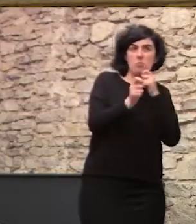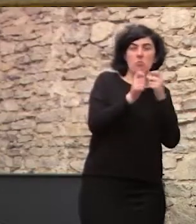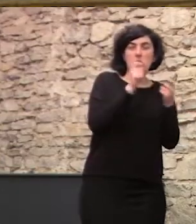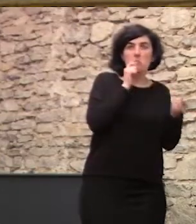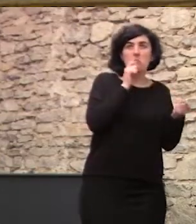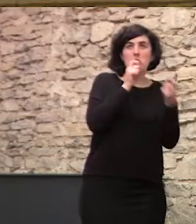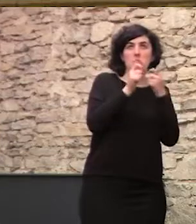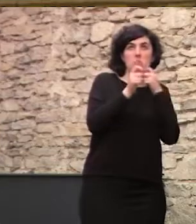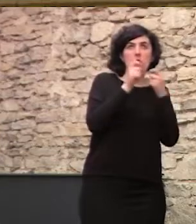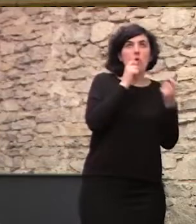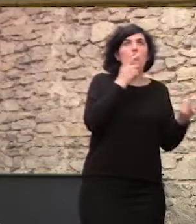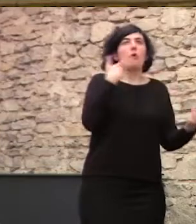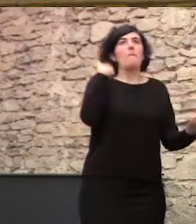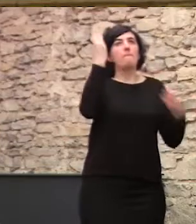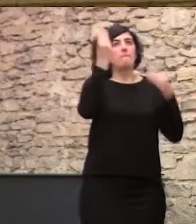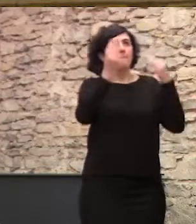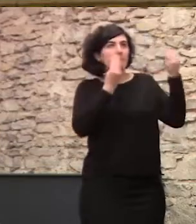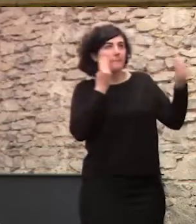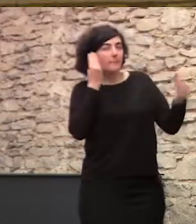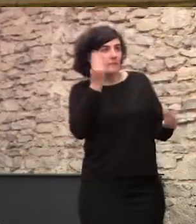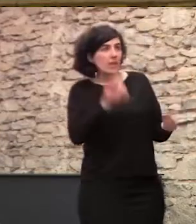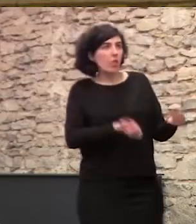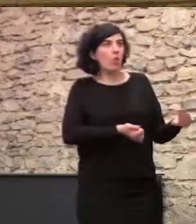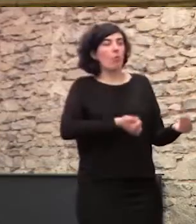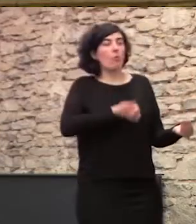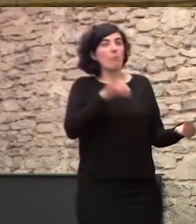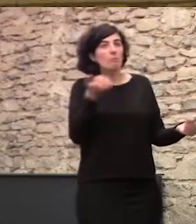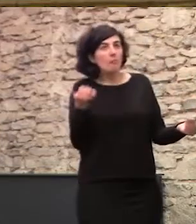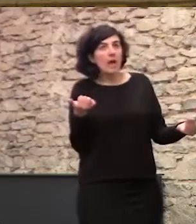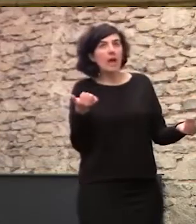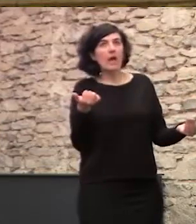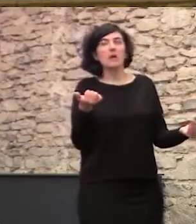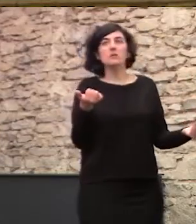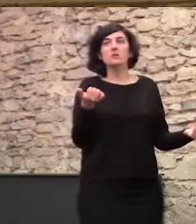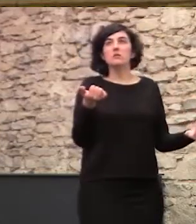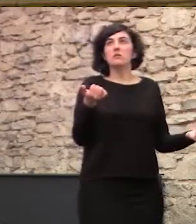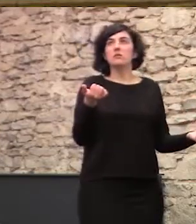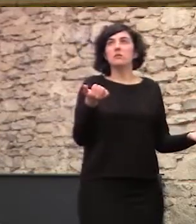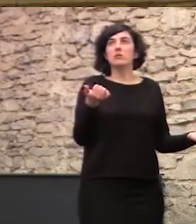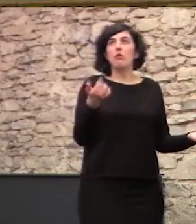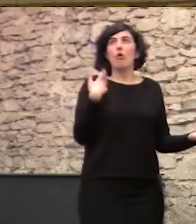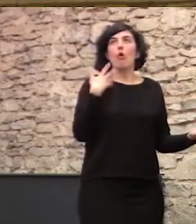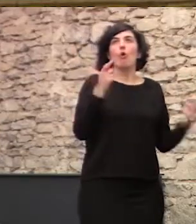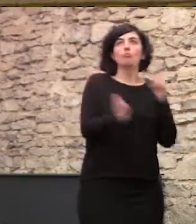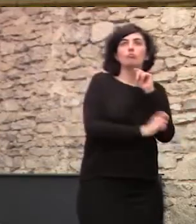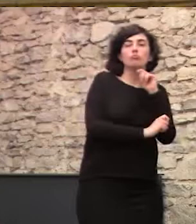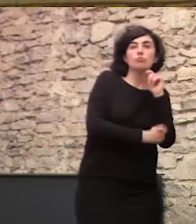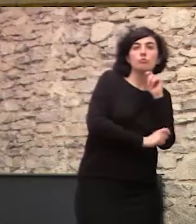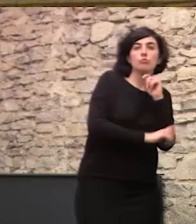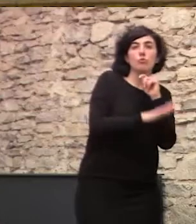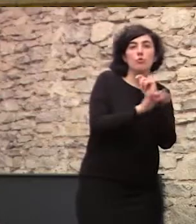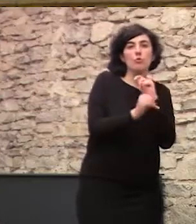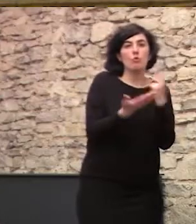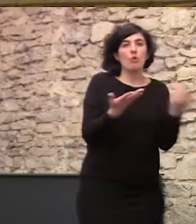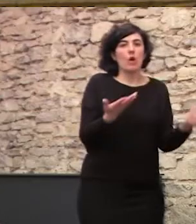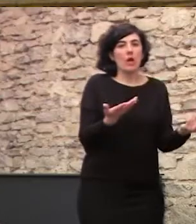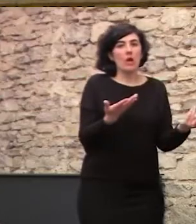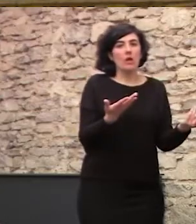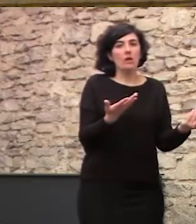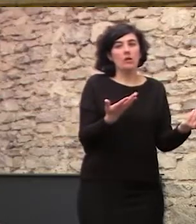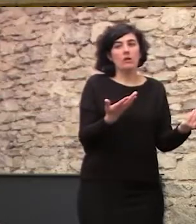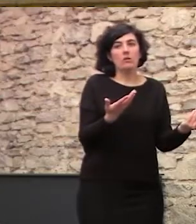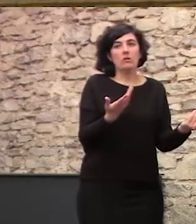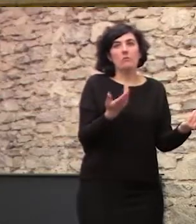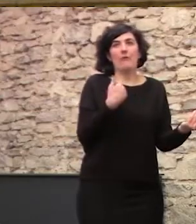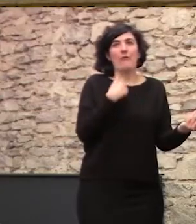pixka bat gehiago gozen hartu dut, edo badakit badauzkat nire trampa, gero gainan ez kasetari ez dara, orduan baita nire trampa